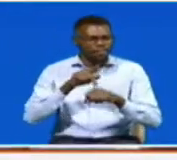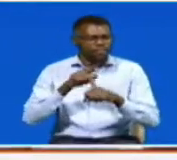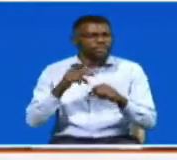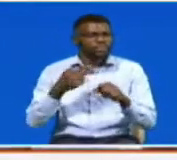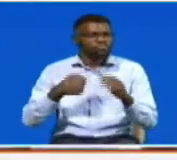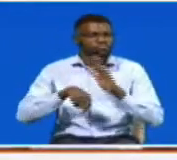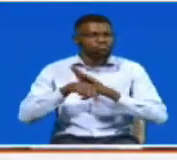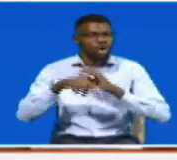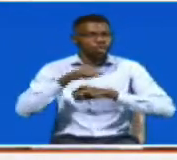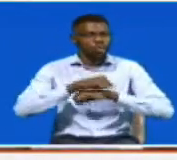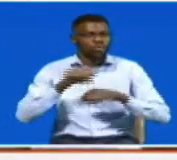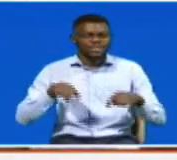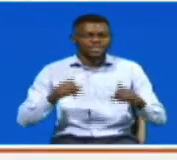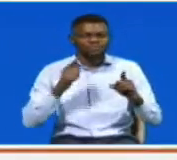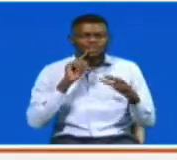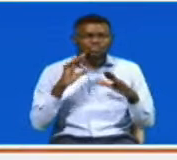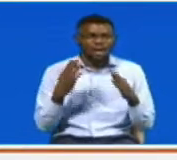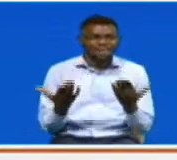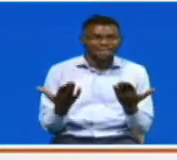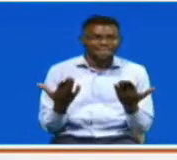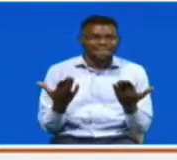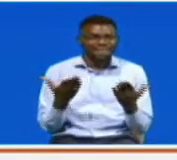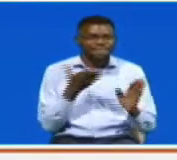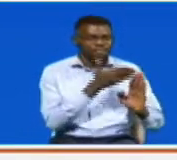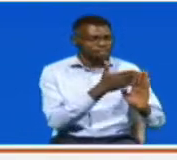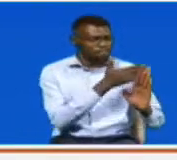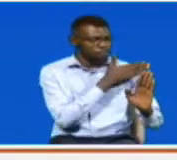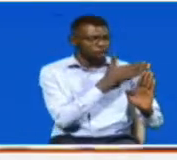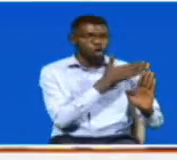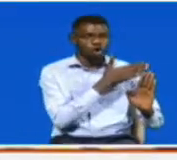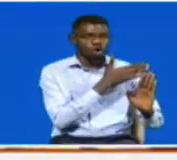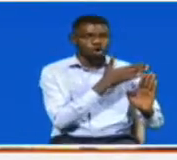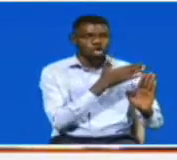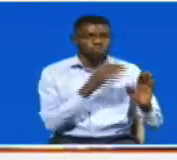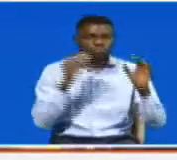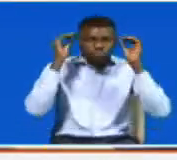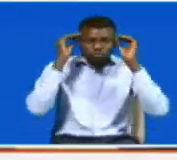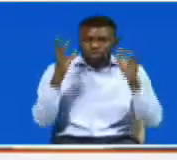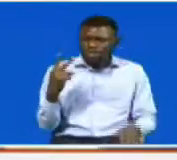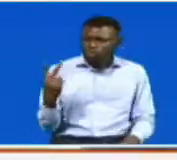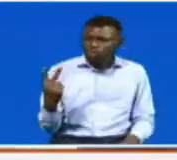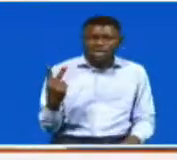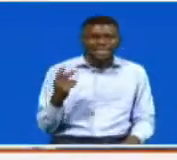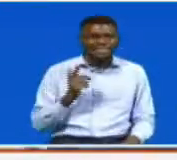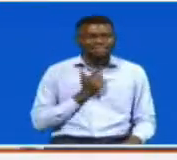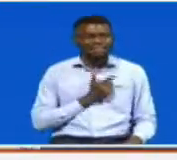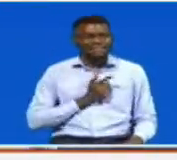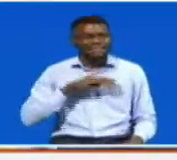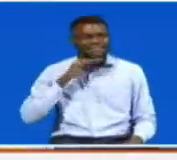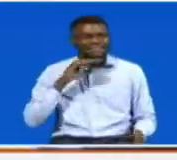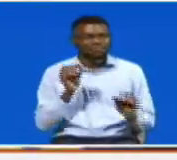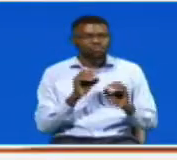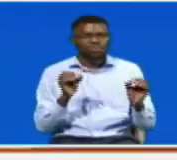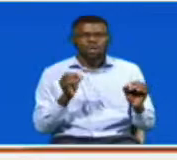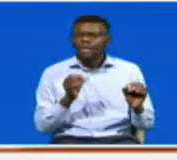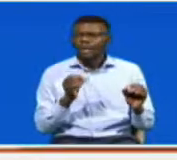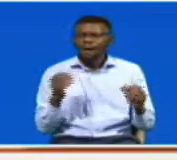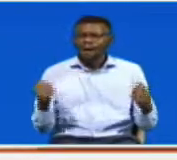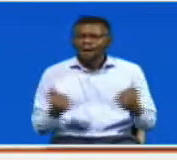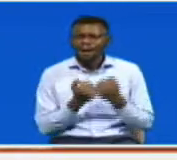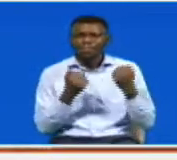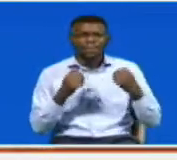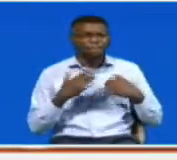Nakuse, amesema kuwa hawa ni wanafunzi wake walionusurika kifo baada kupigwa risasi huku